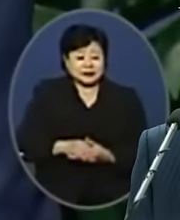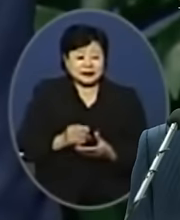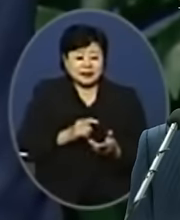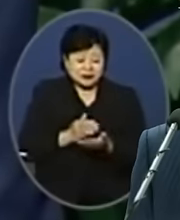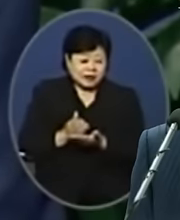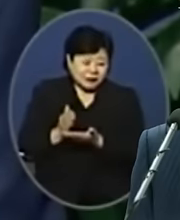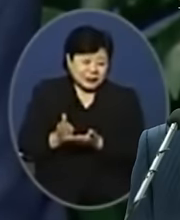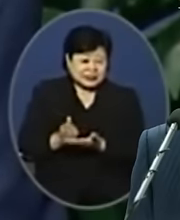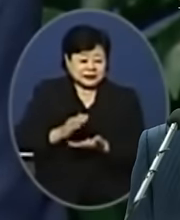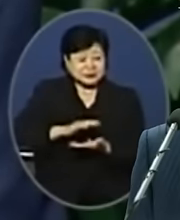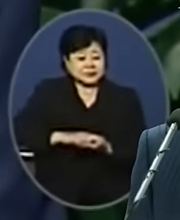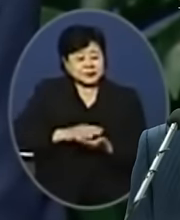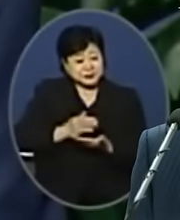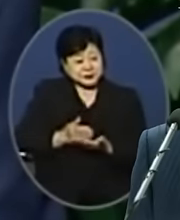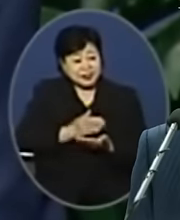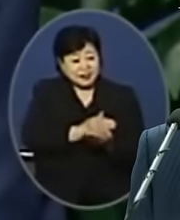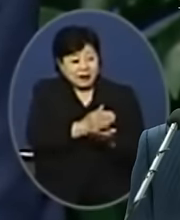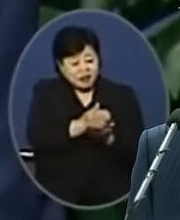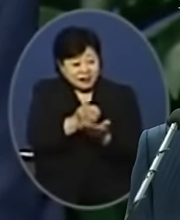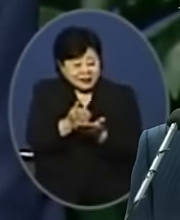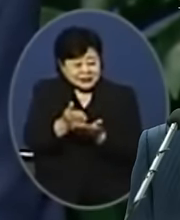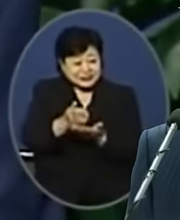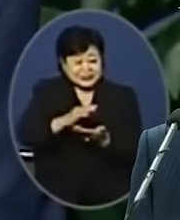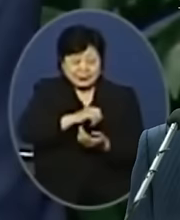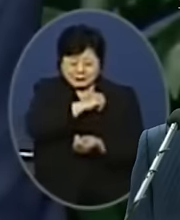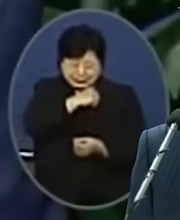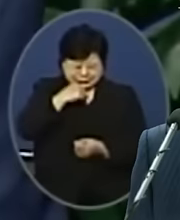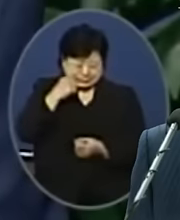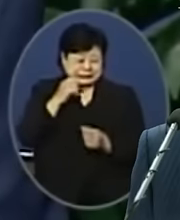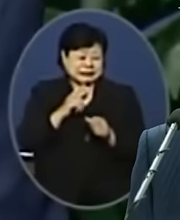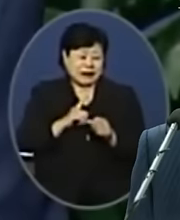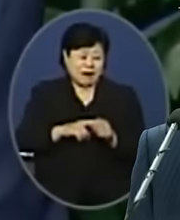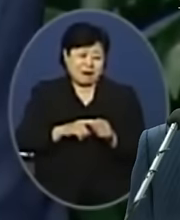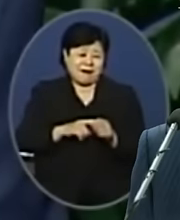온갖 파전, 온갖 맛있는 떡,